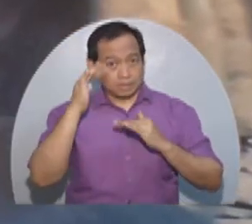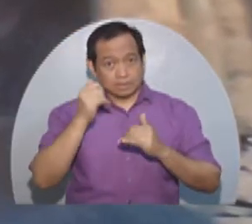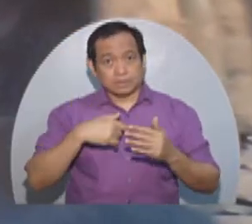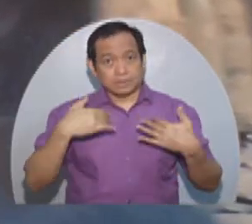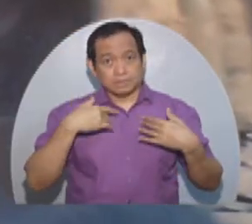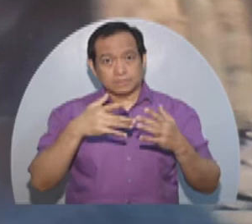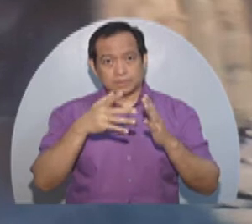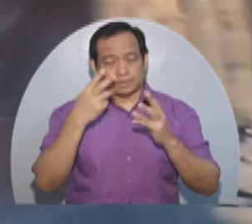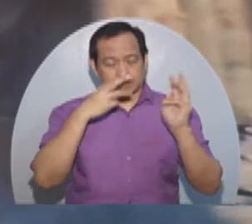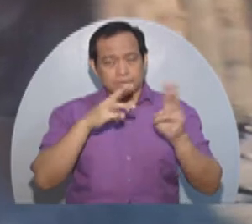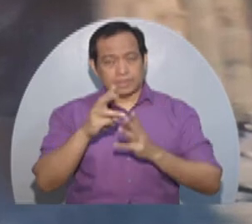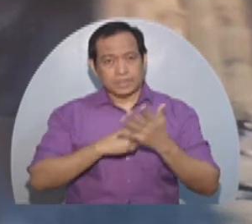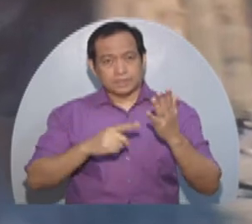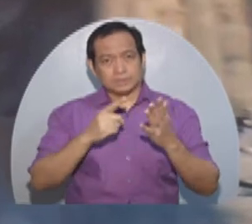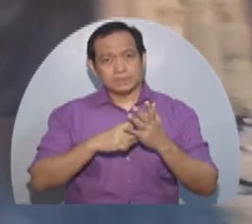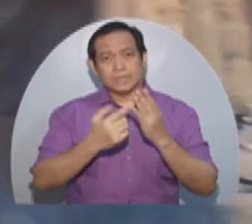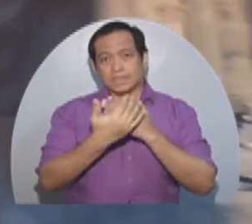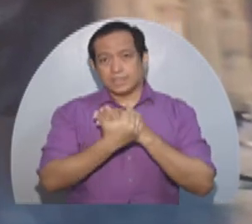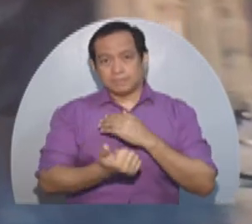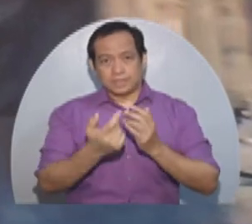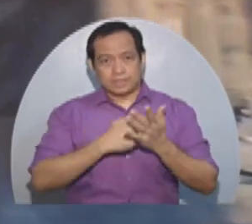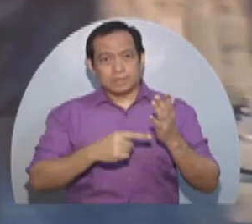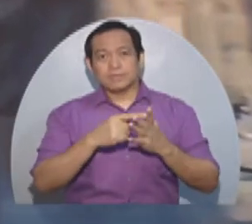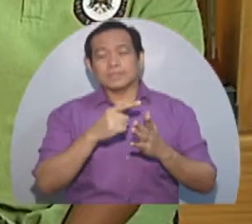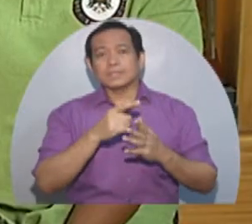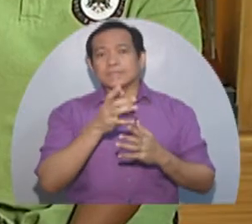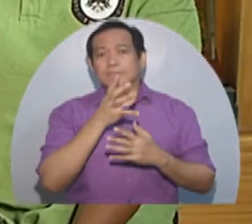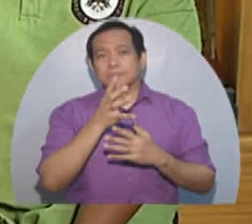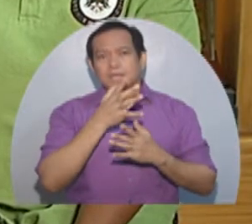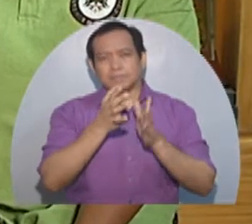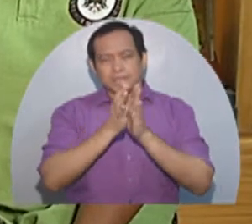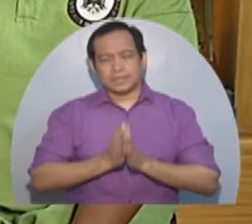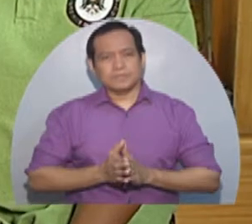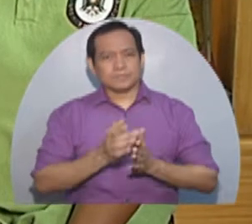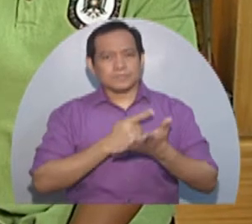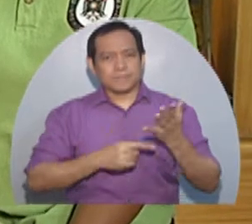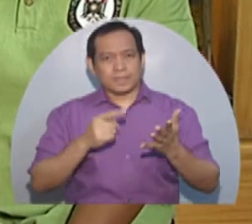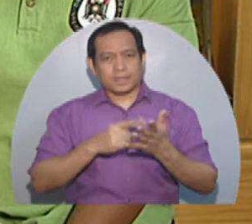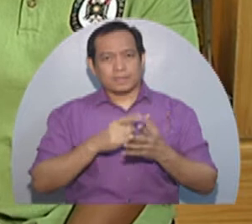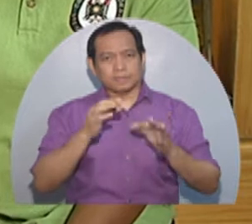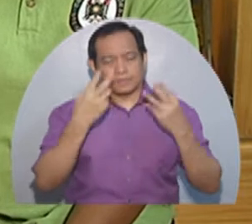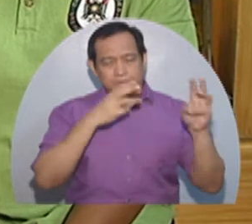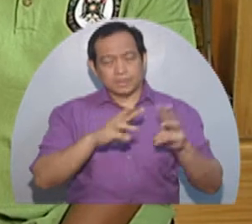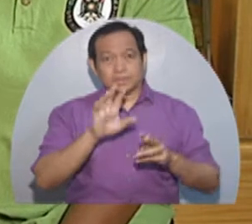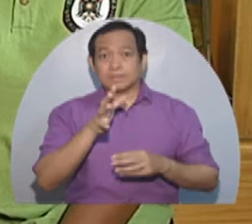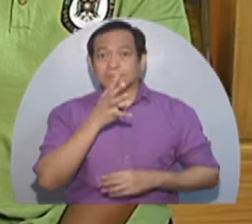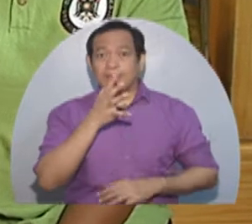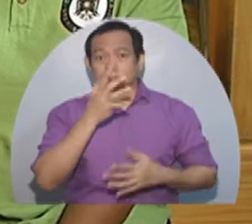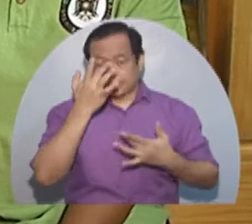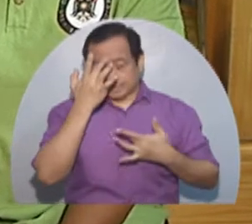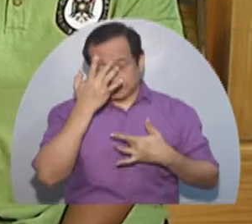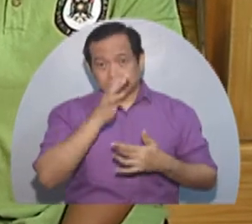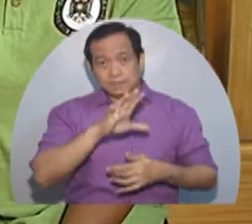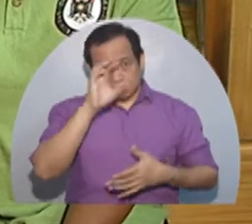may nakakapanood sa panawagan ng nanay ni Princess. O Princess, sana nanonood ka ng panawagan ng nanay mo. Ang nanay mo